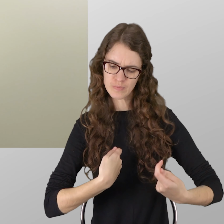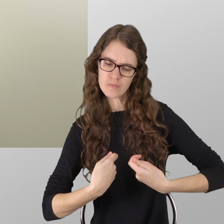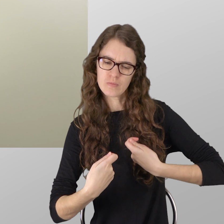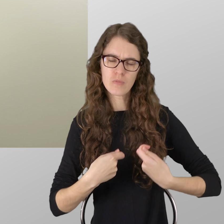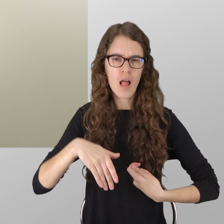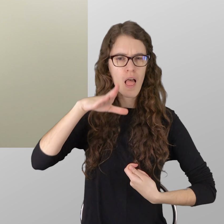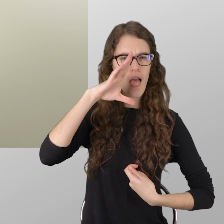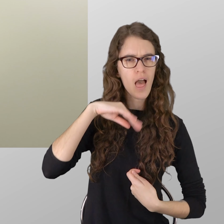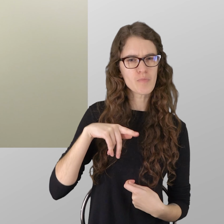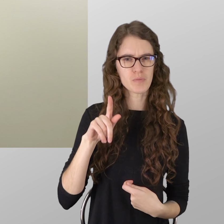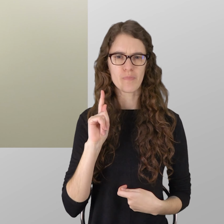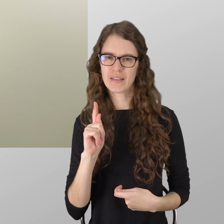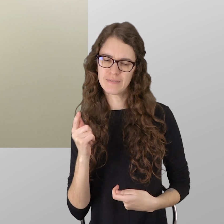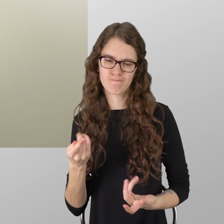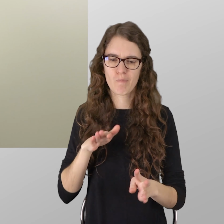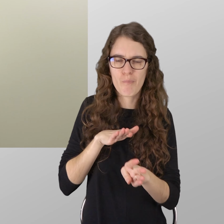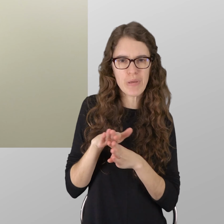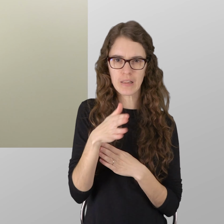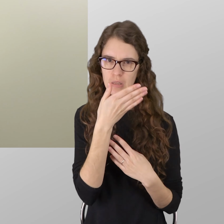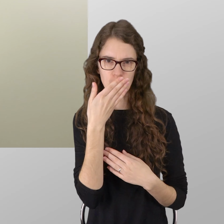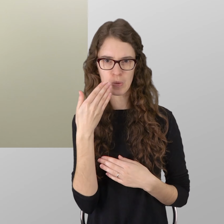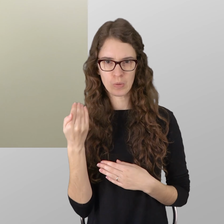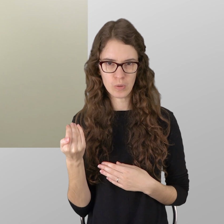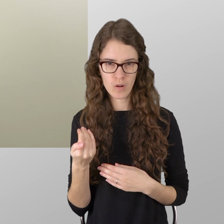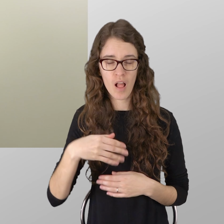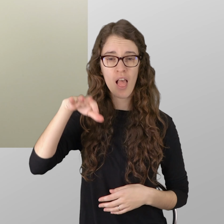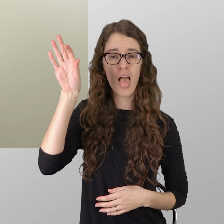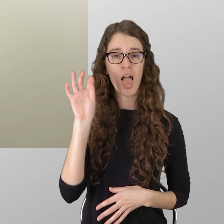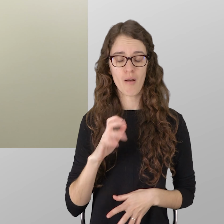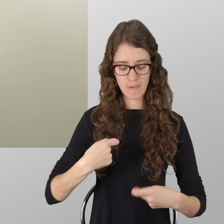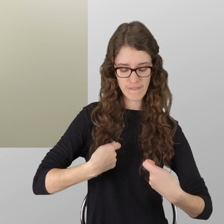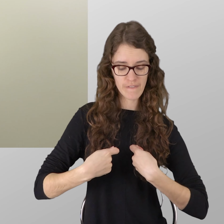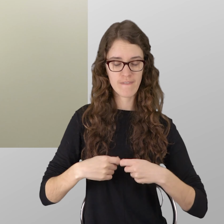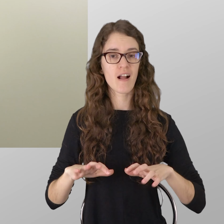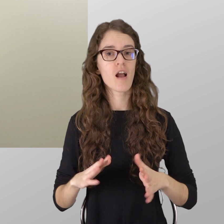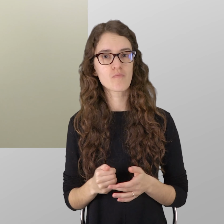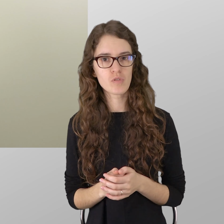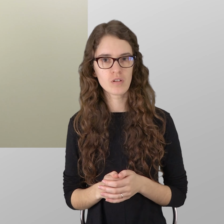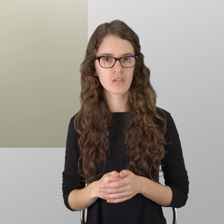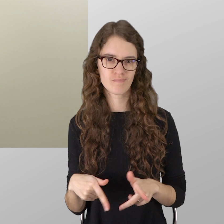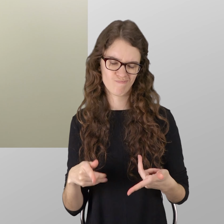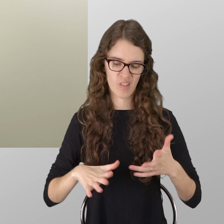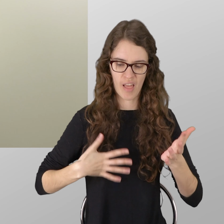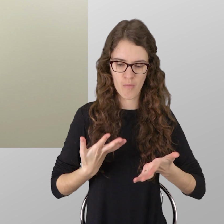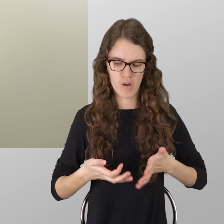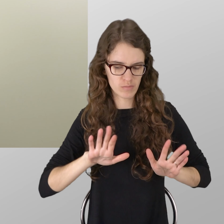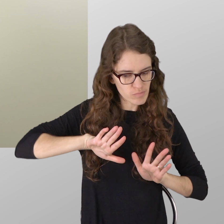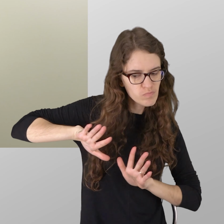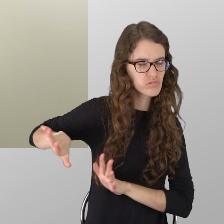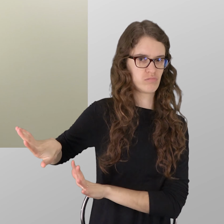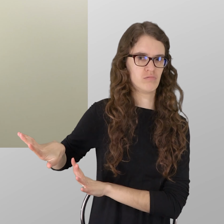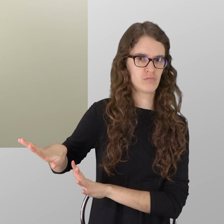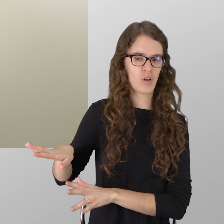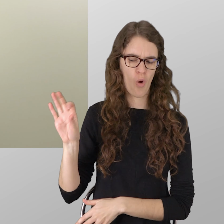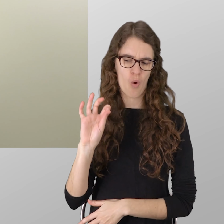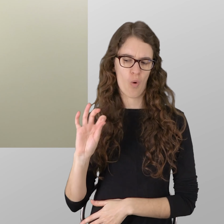Dažniausiai jis paremtas vengimu. Jie vengia galvoti, kalbėti apie nemalonius dalykus,